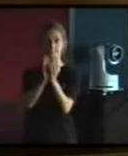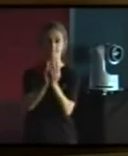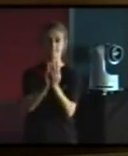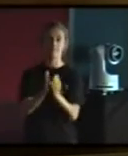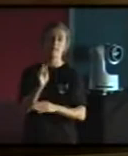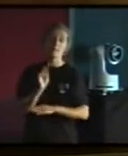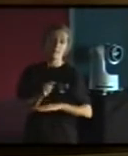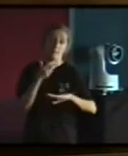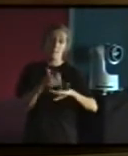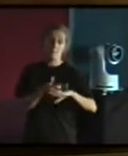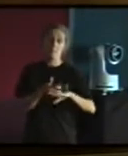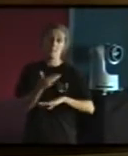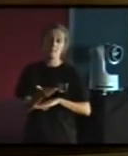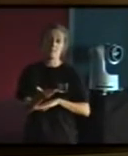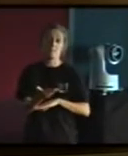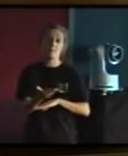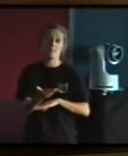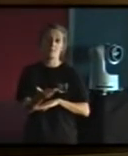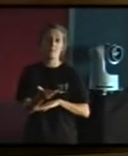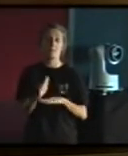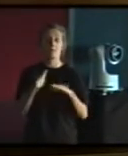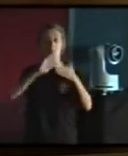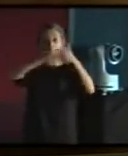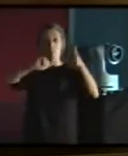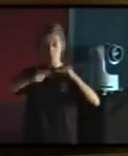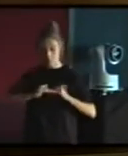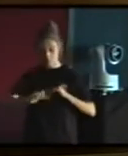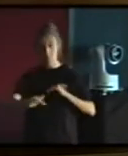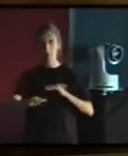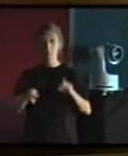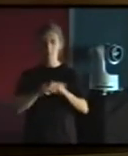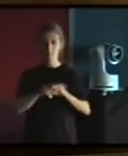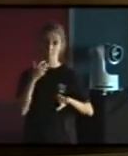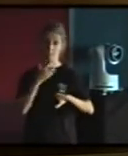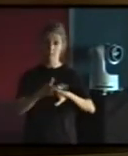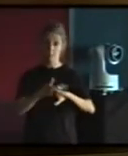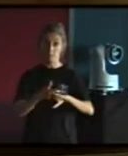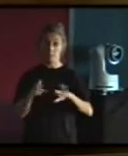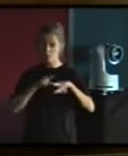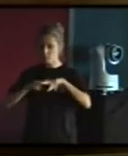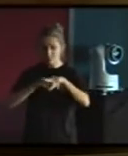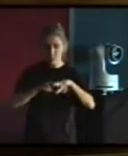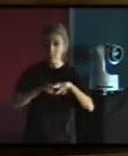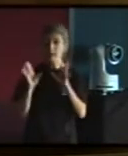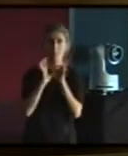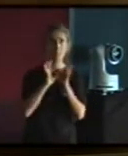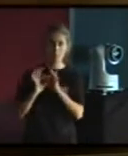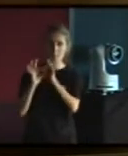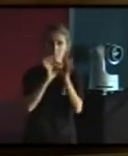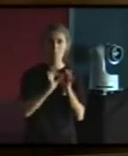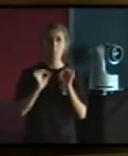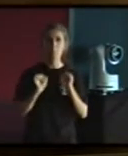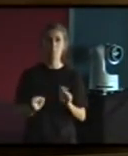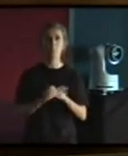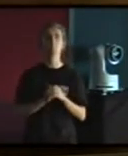béton, c'est la même matière qui se replie par terre, et donc pour sentir ce vide, sentir ce lien. Donc on monte là-haut, là